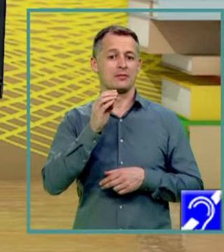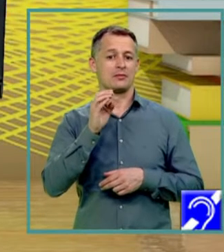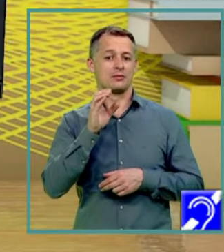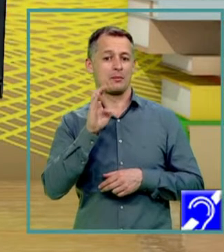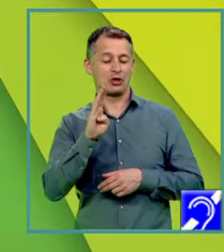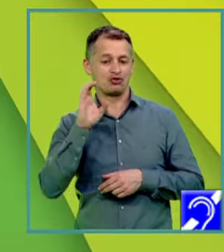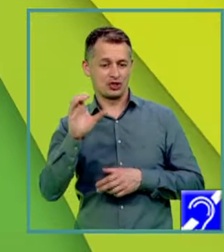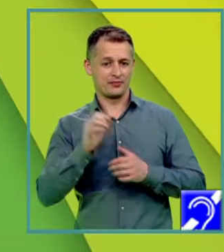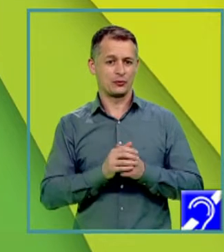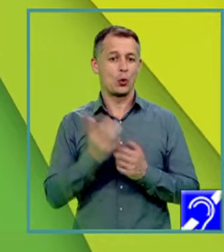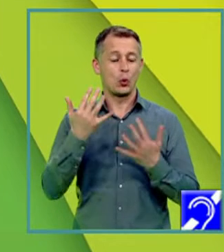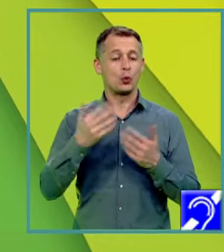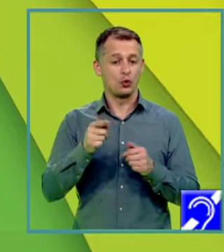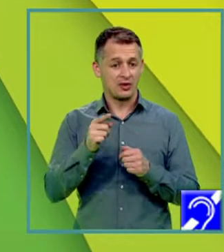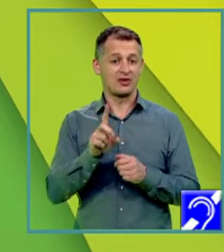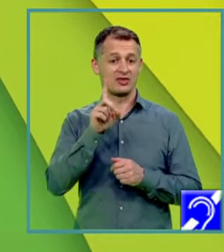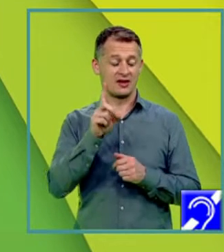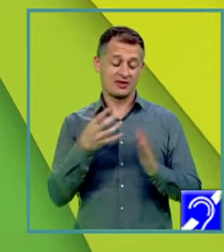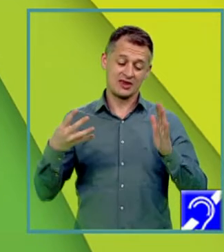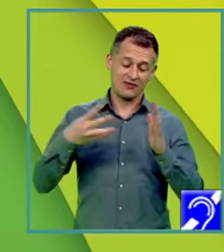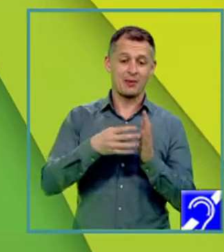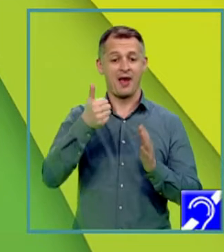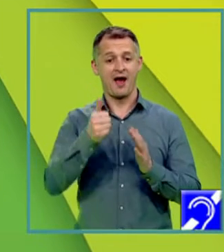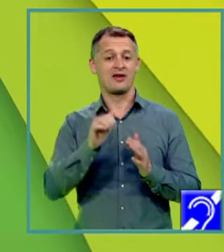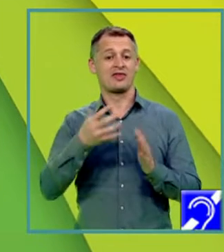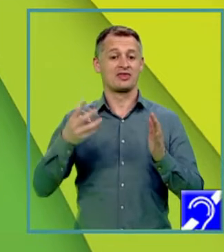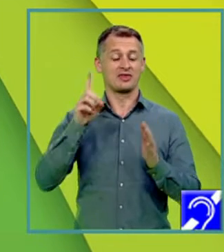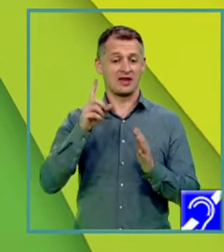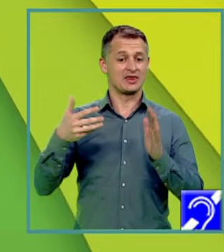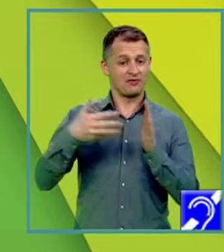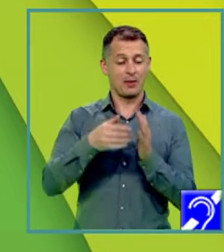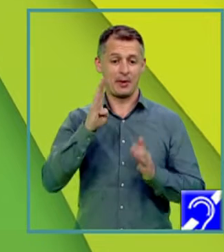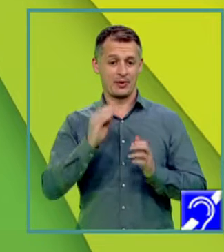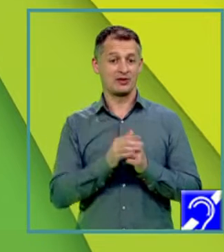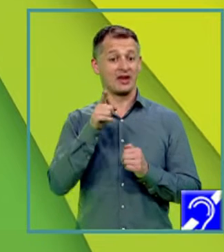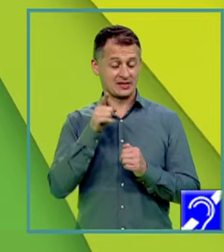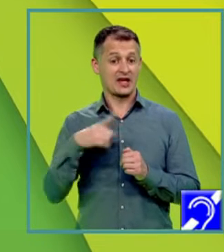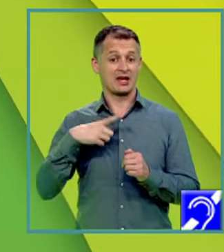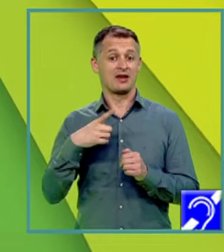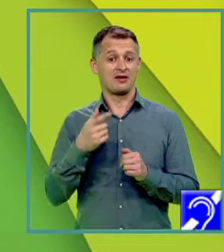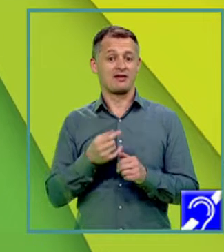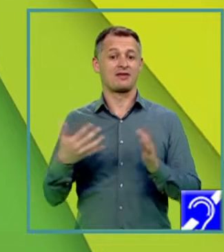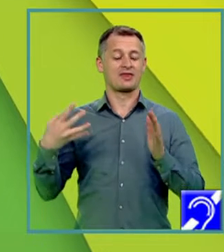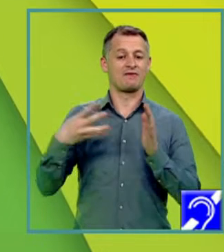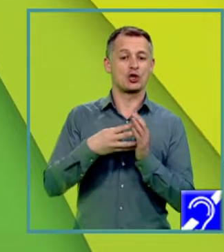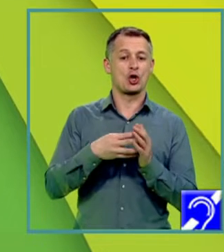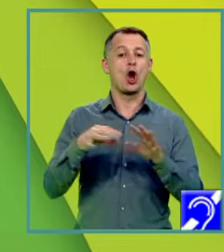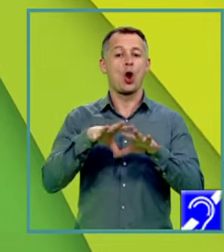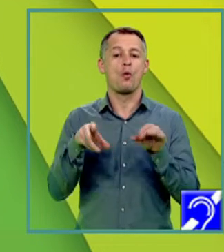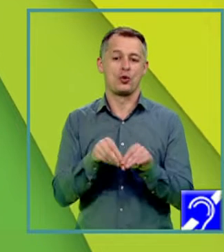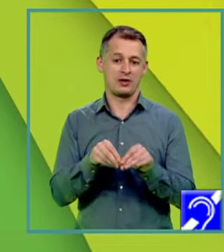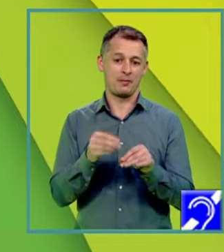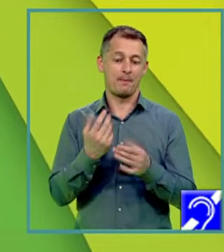următoarele proprietăți de îl divide pe a și d divide pe b d și d este divizor comun pentru a și b și